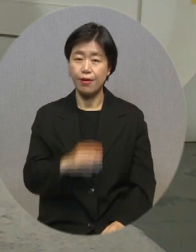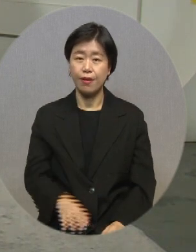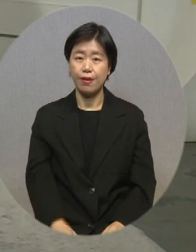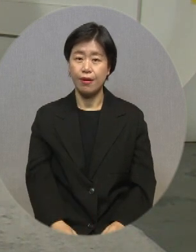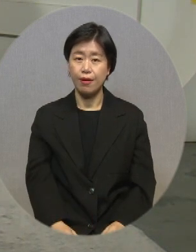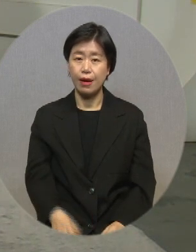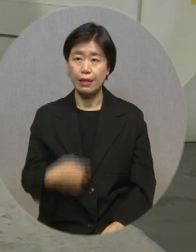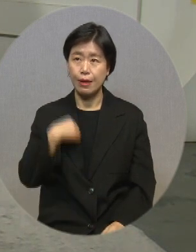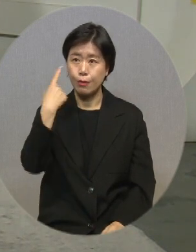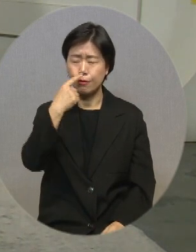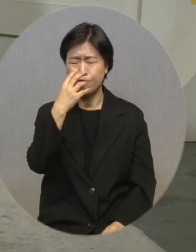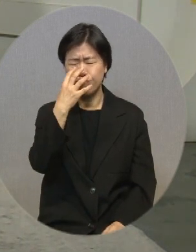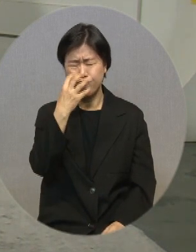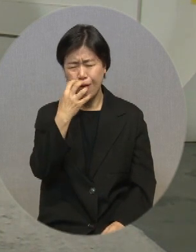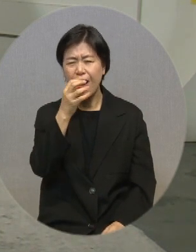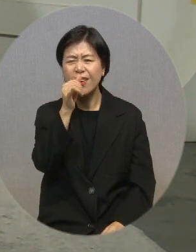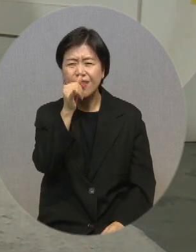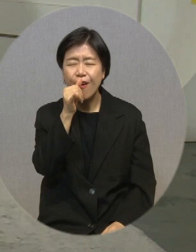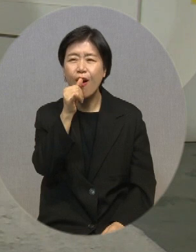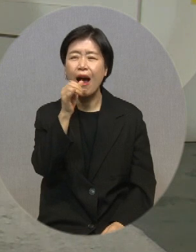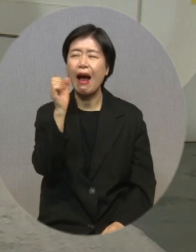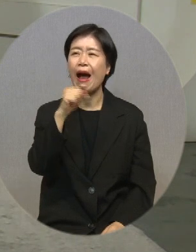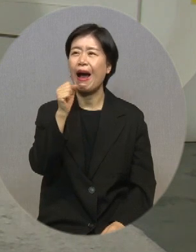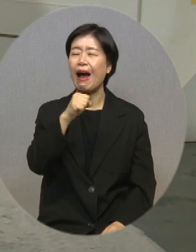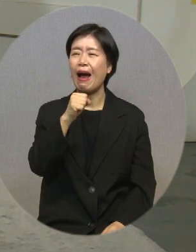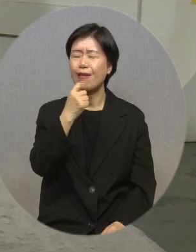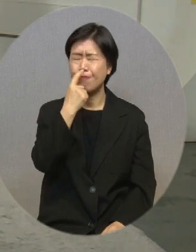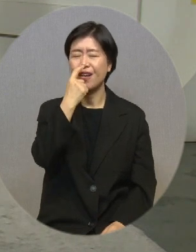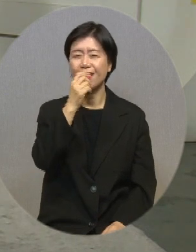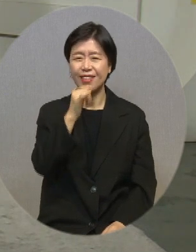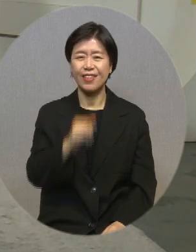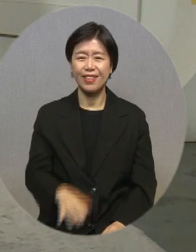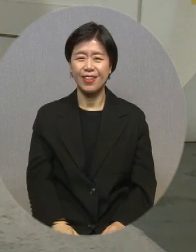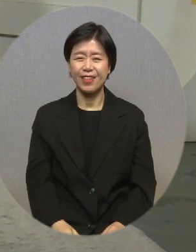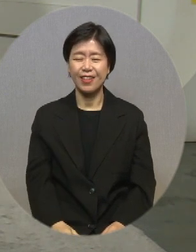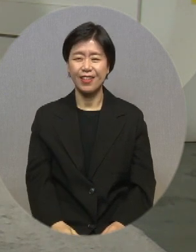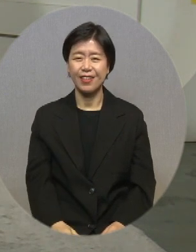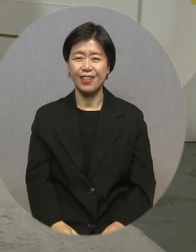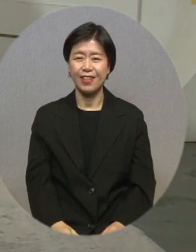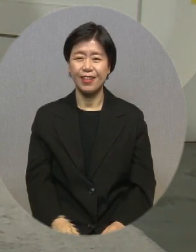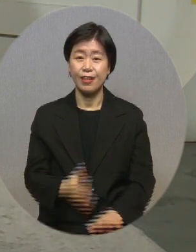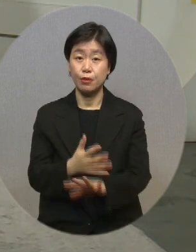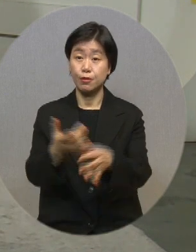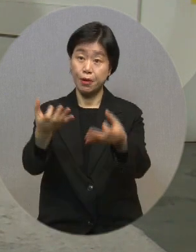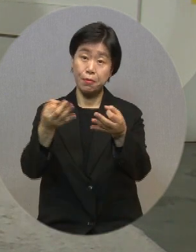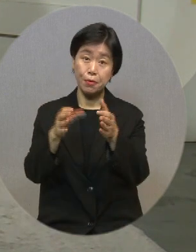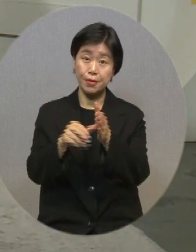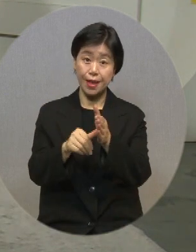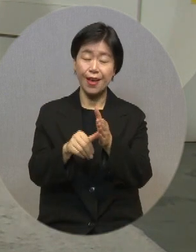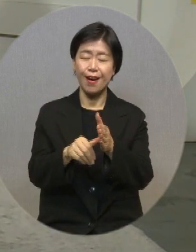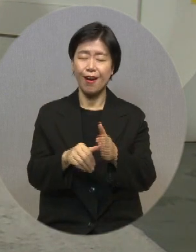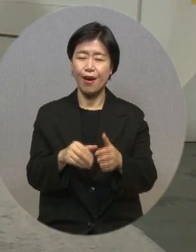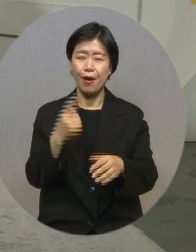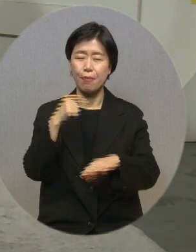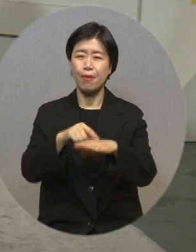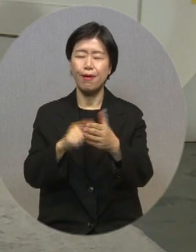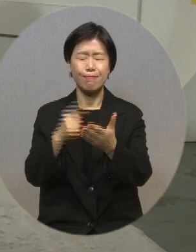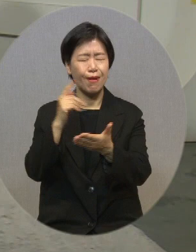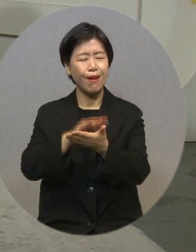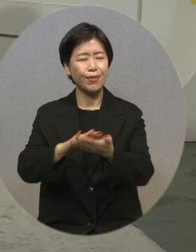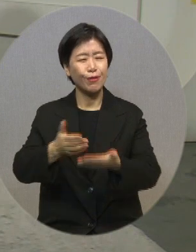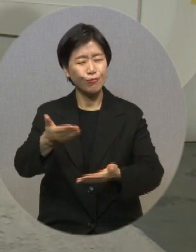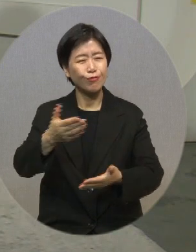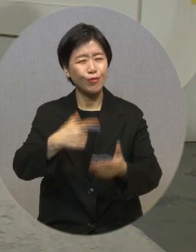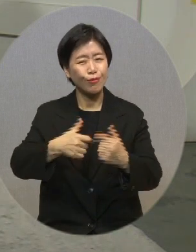지금 우그러져 있구나. 이걸 살짝 펴서 네. 다른 사람들이 좀 편안하게 해드려야지. 그런 반성을 했습니다. 네. 예, 예. 얼굴 찌푸리면